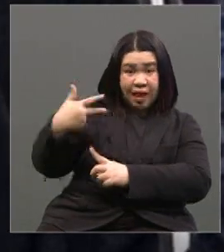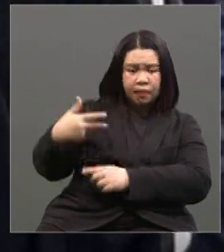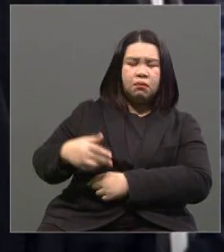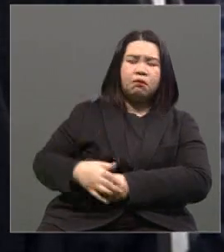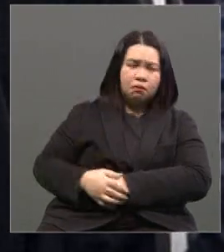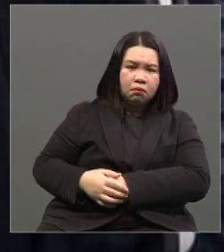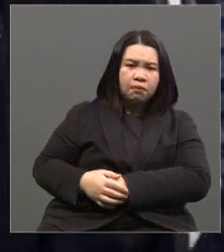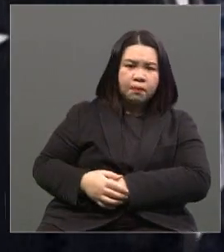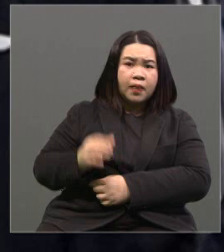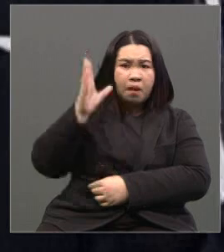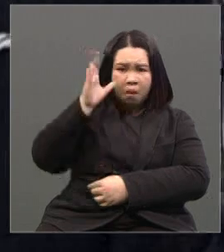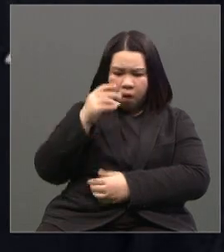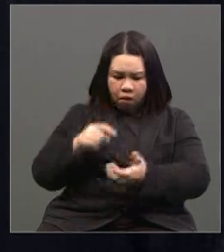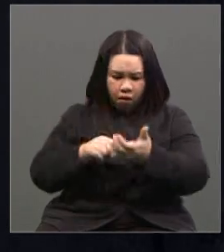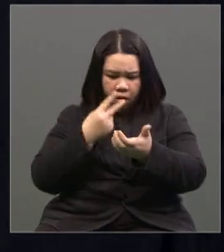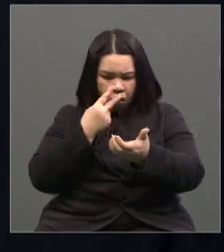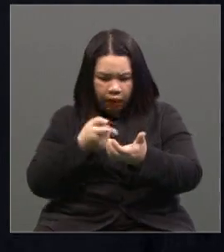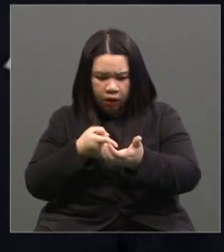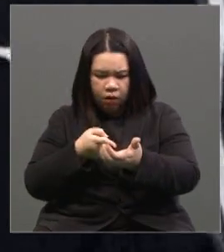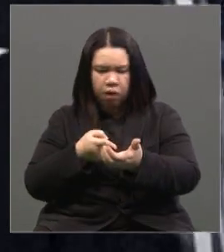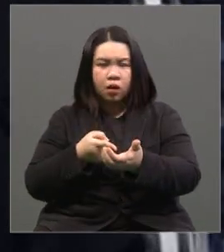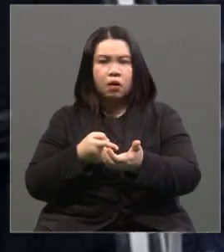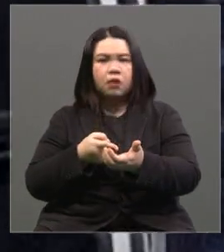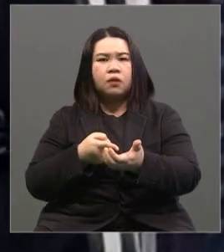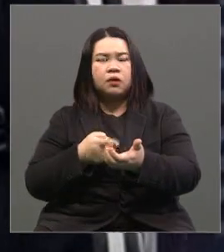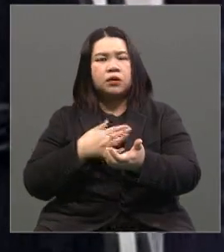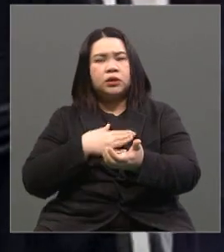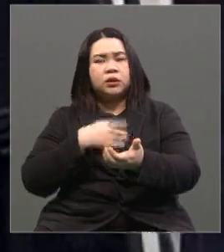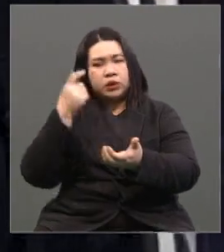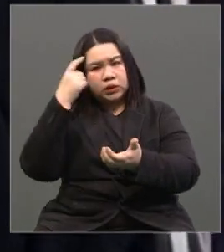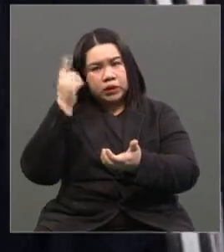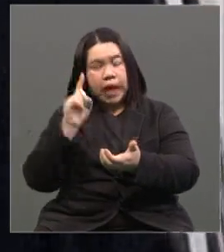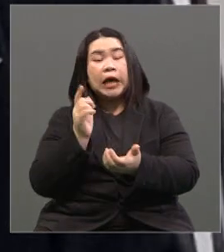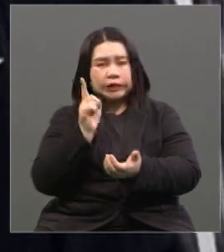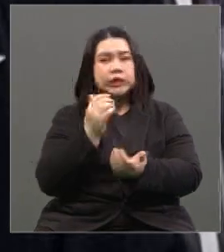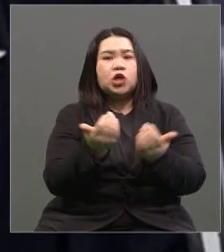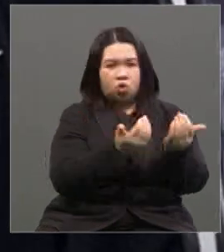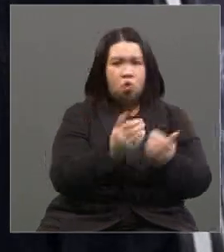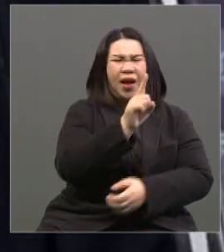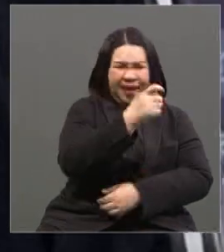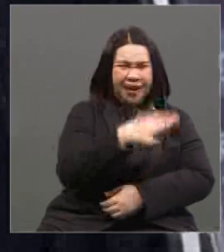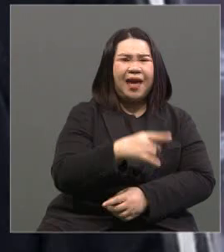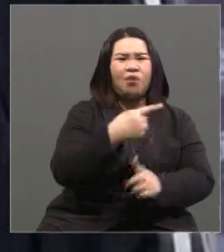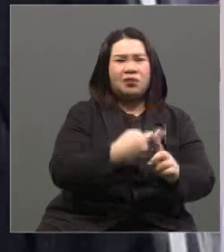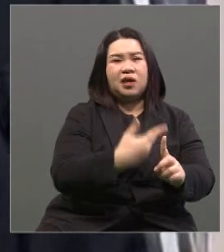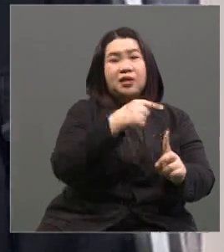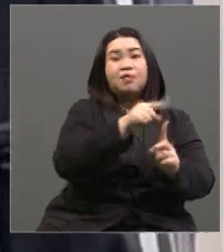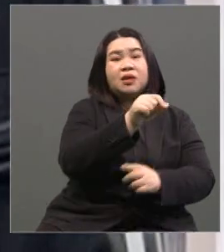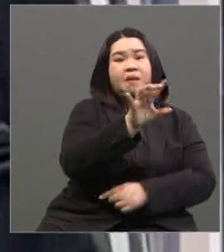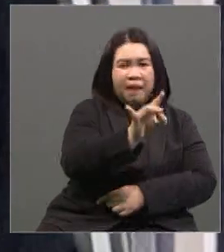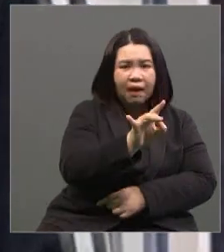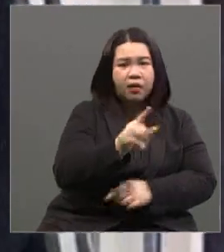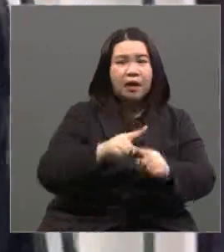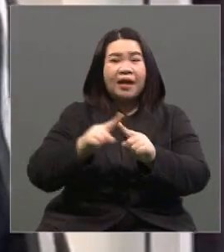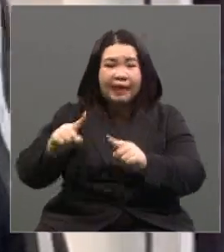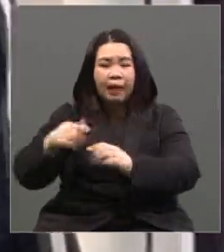บอกว่าขอเรียกค่าถ่ายแล้วลูกสาวอยู่กับโจรผู้ร้ายจริงๆเนี่ยคือลูกสาวเนี่ยได้เสียชีวิตไปแล้วนั่นเองค่ะก็คือเสียง